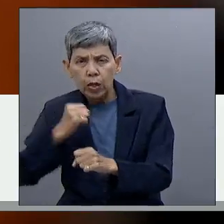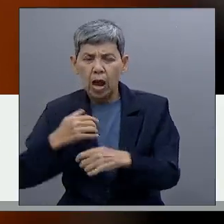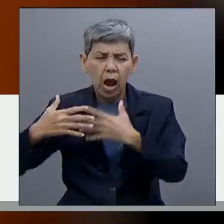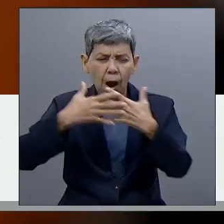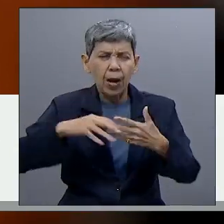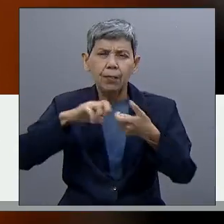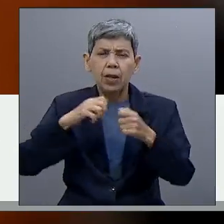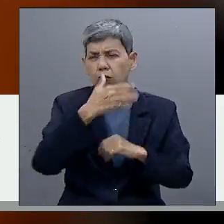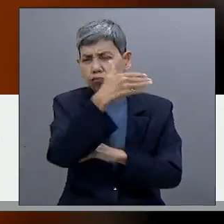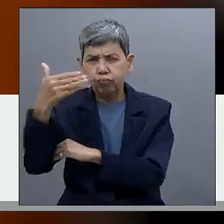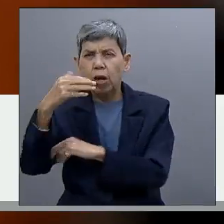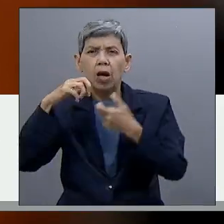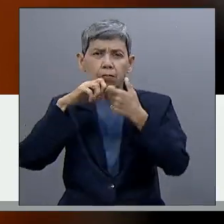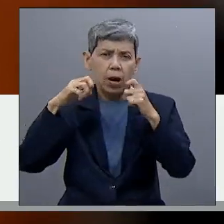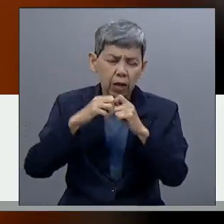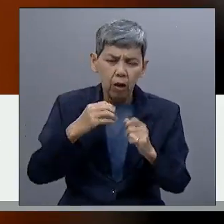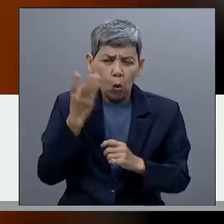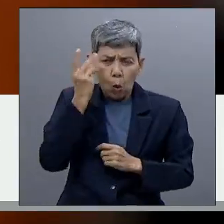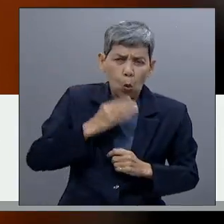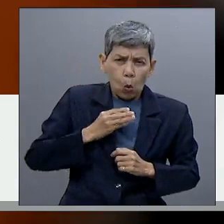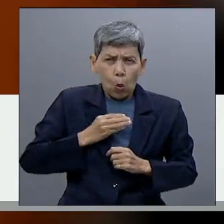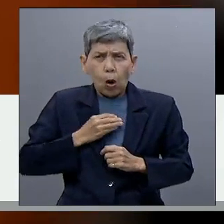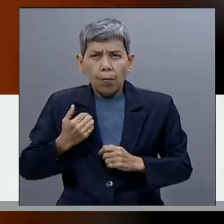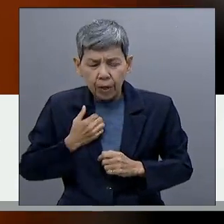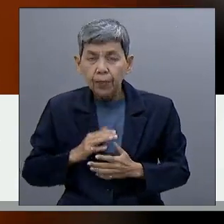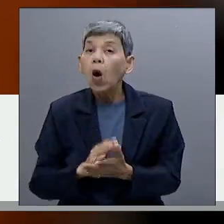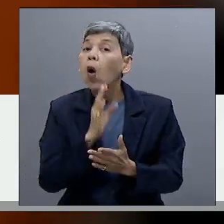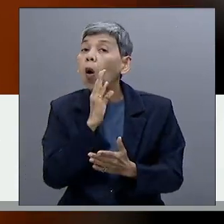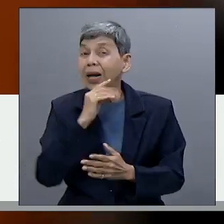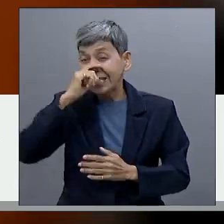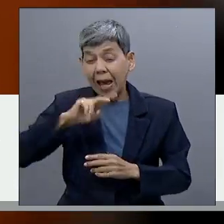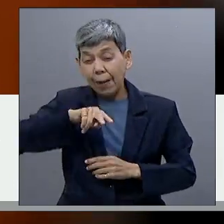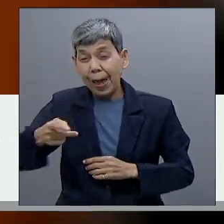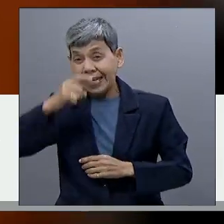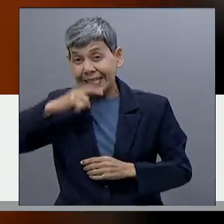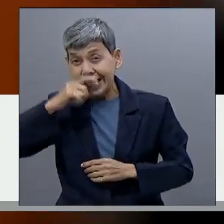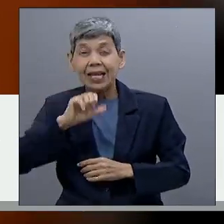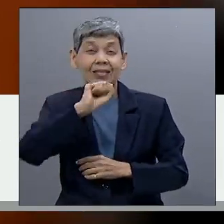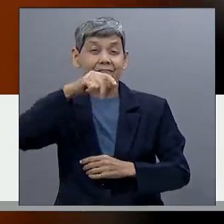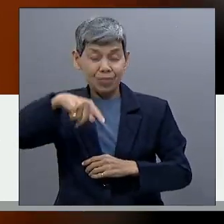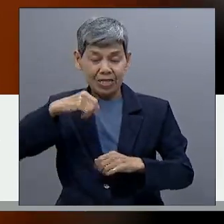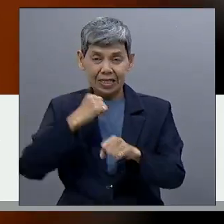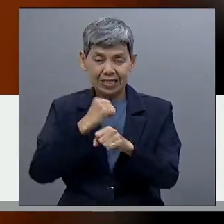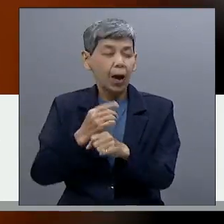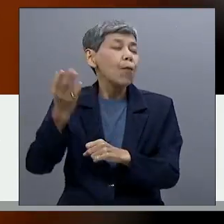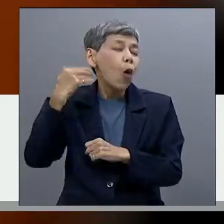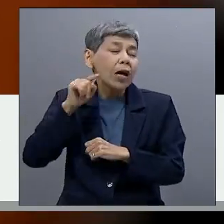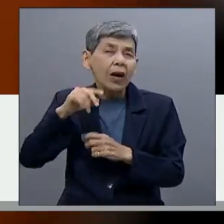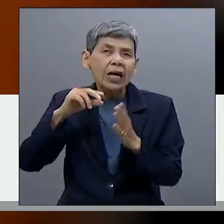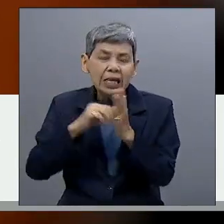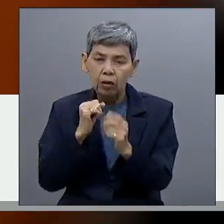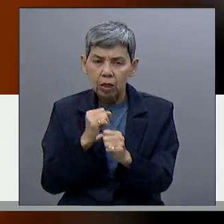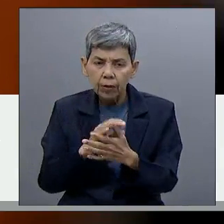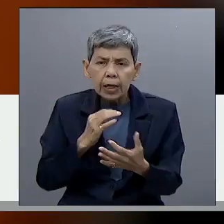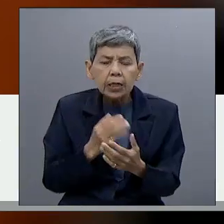ฐในชาติต่างๆลดปัญหาความหวาดกลัวหรือถ้าจะแปลเป็นไทยแบบง่ายๆซอฟต์พาวเวอร์ในณขณะนั้นคือการเข้า